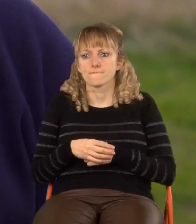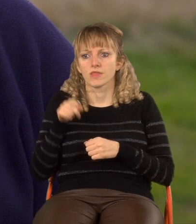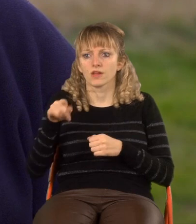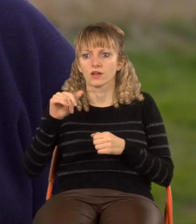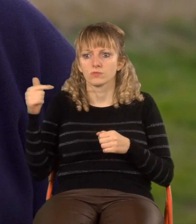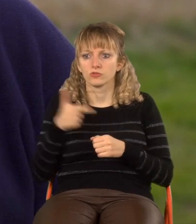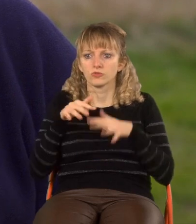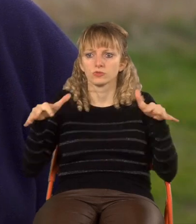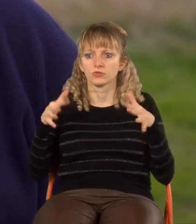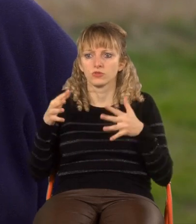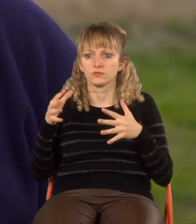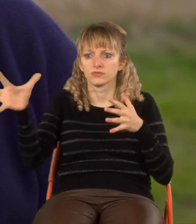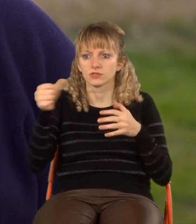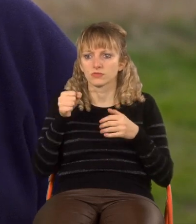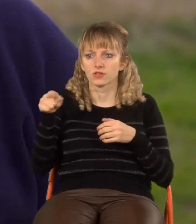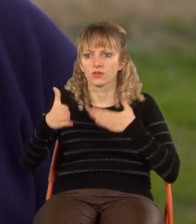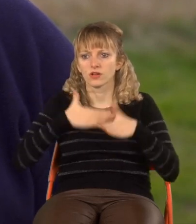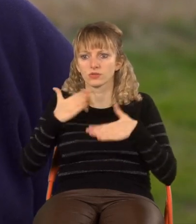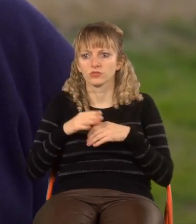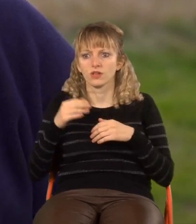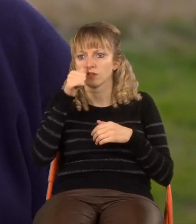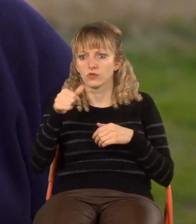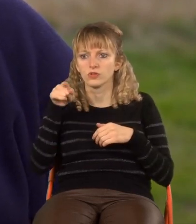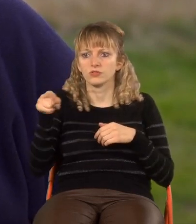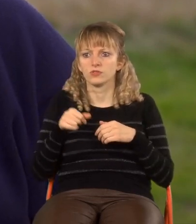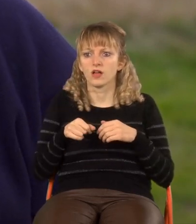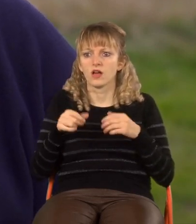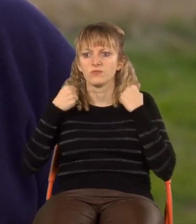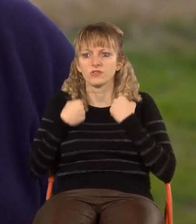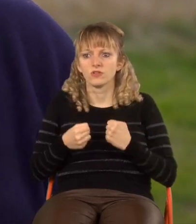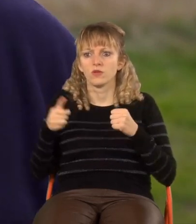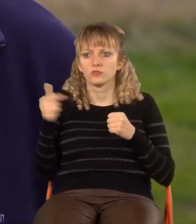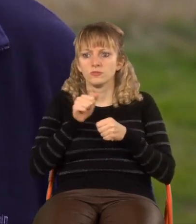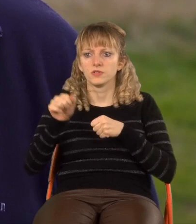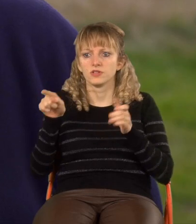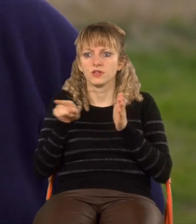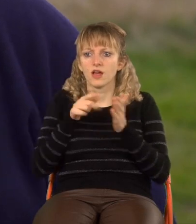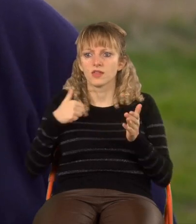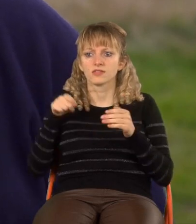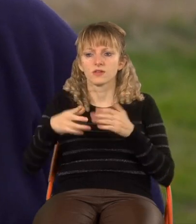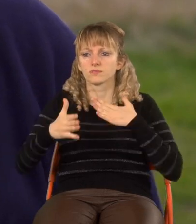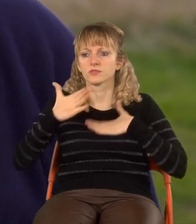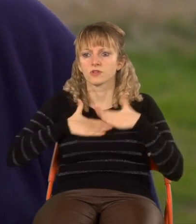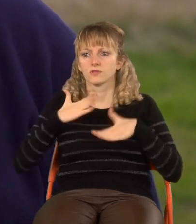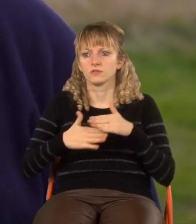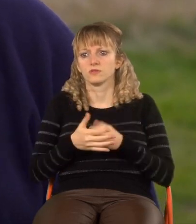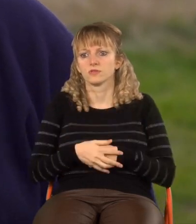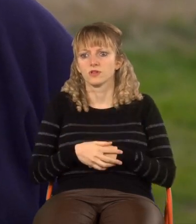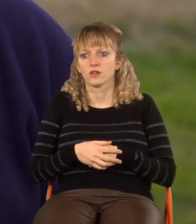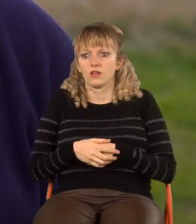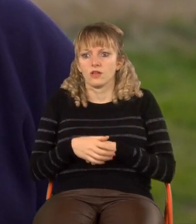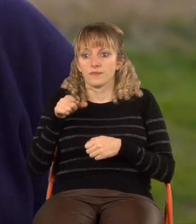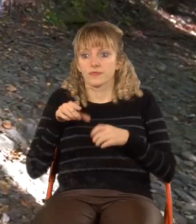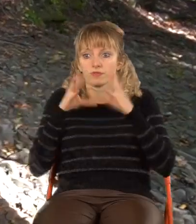Przede wszystkim trzeba dużo chęci i tak jak mówię, no dużo czerpać z tego radości. Nie może to być dla nas obciążenie, musi to być dla nas